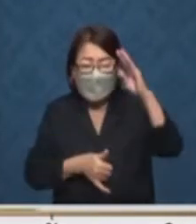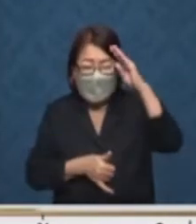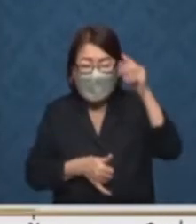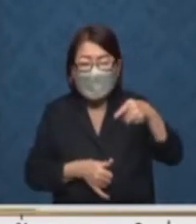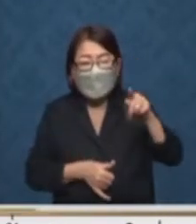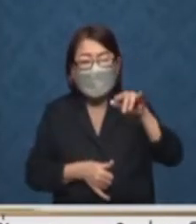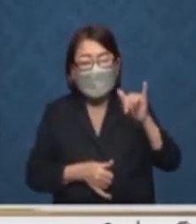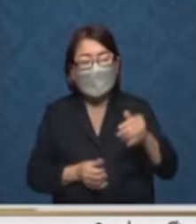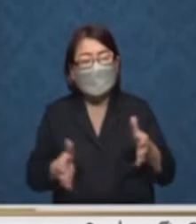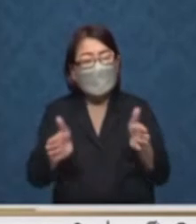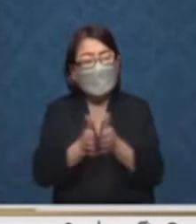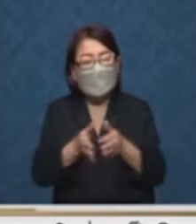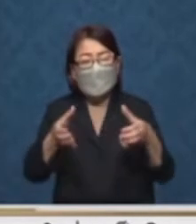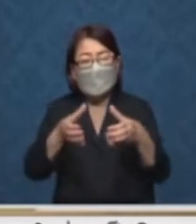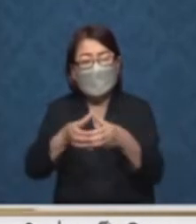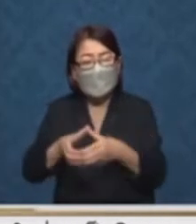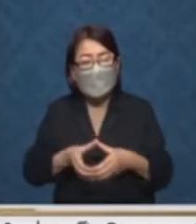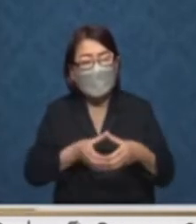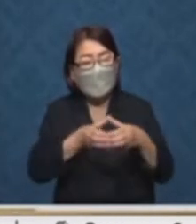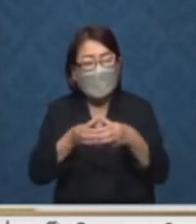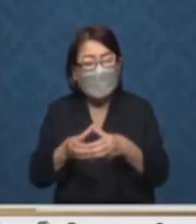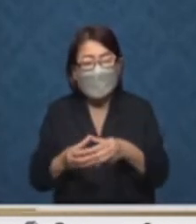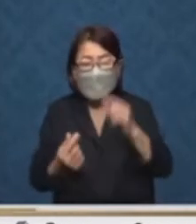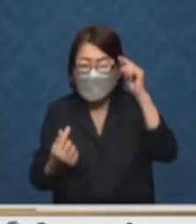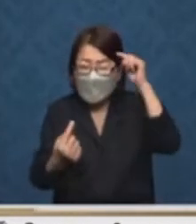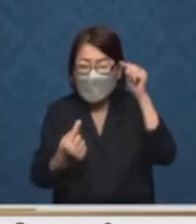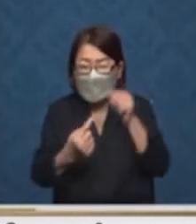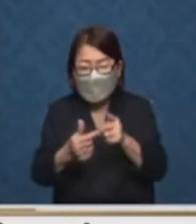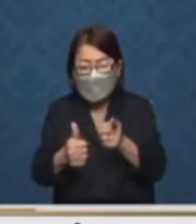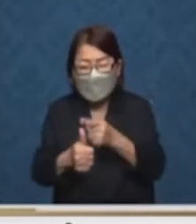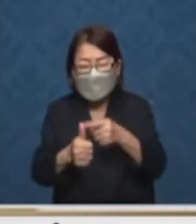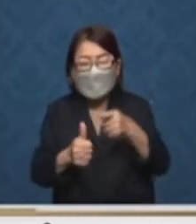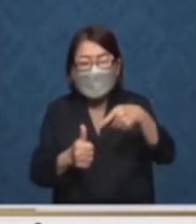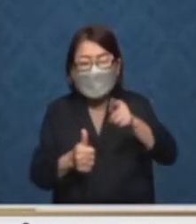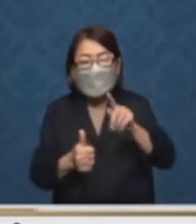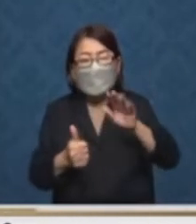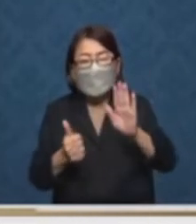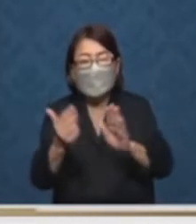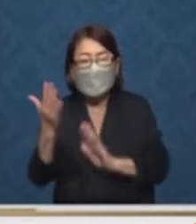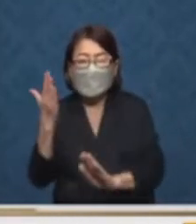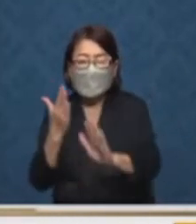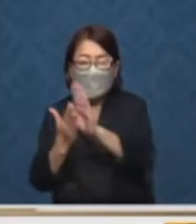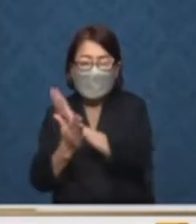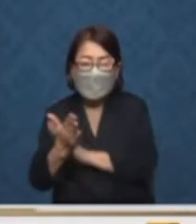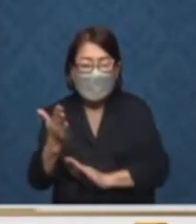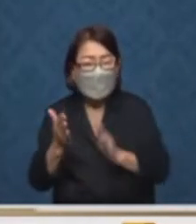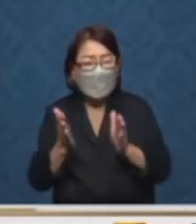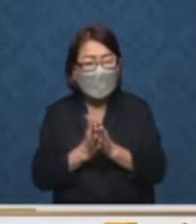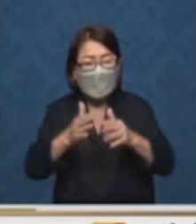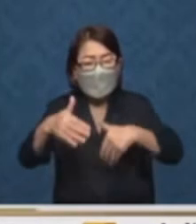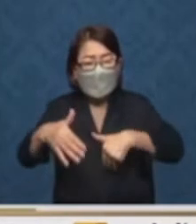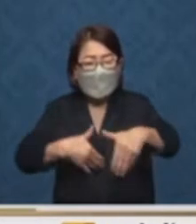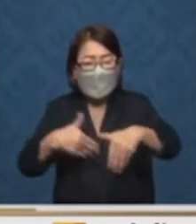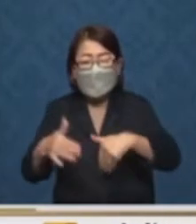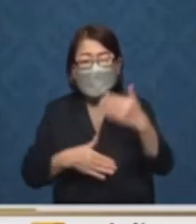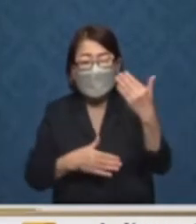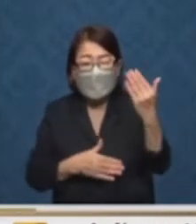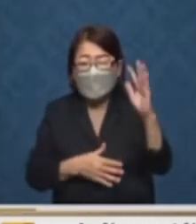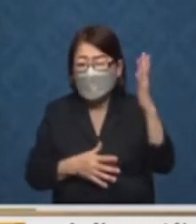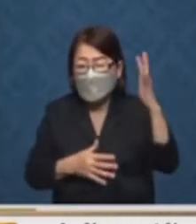พ้องไม่ยึดถือประโยชน์ของประเทศชาติและประชาชนโดยส่วนรวมเป็น